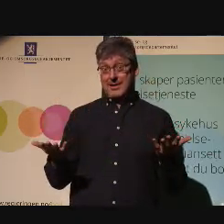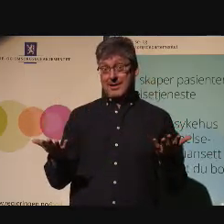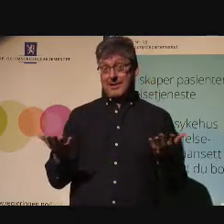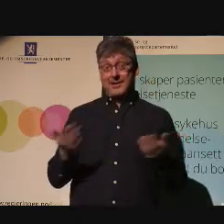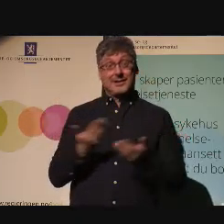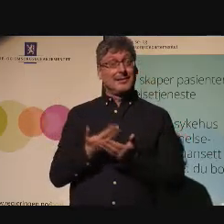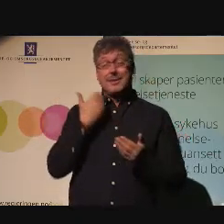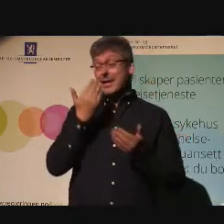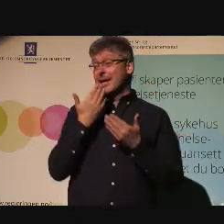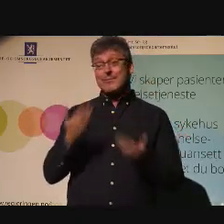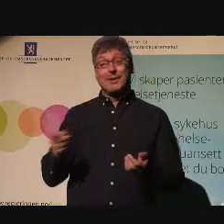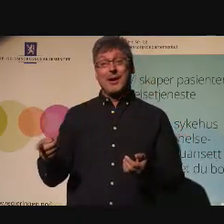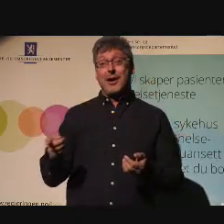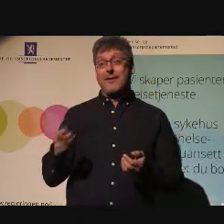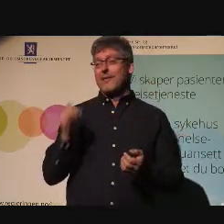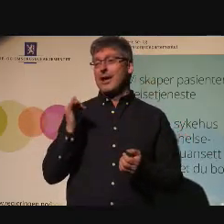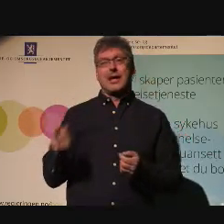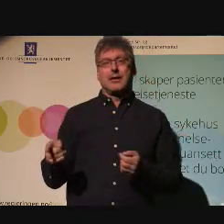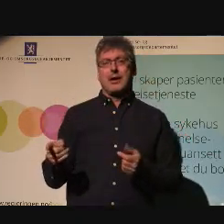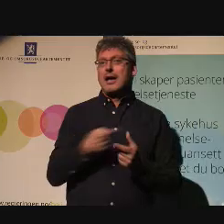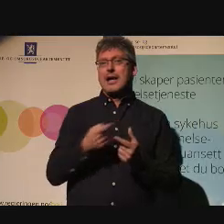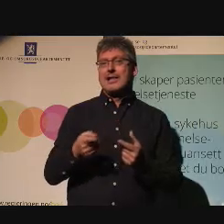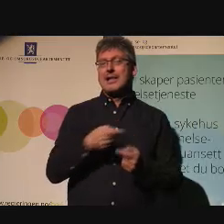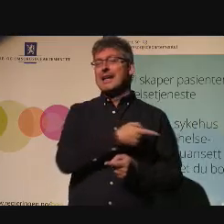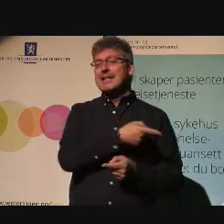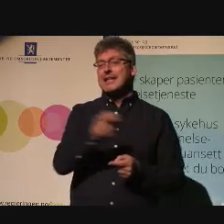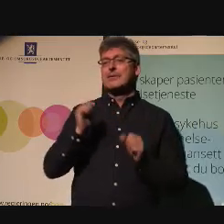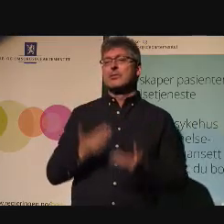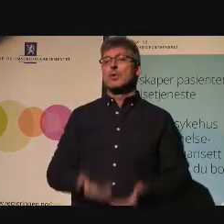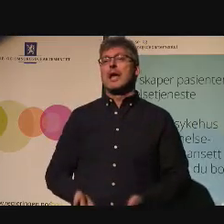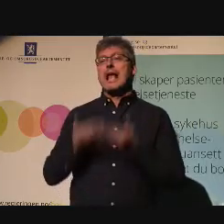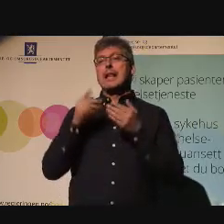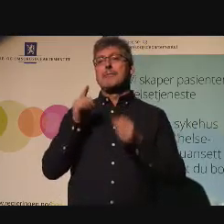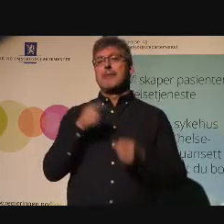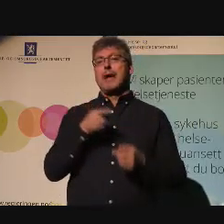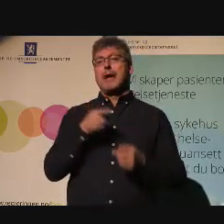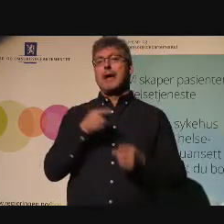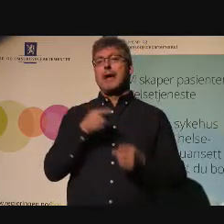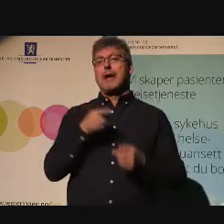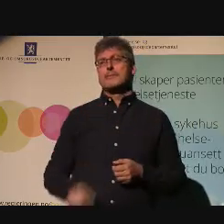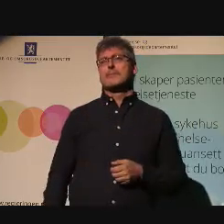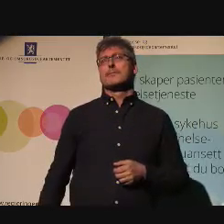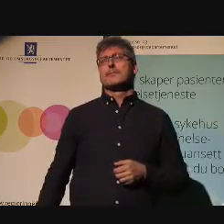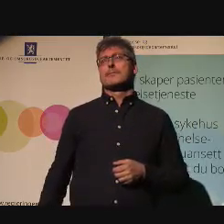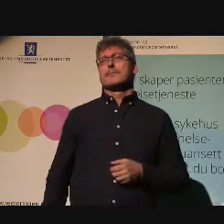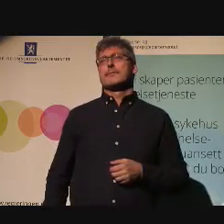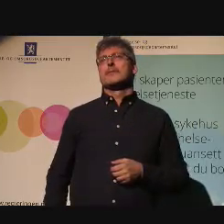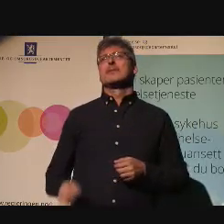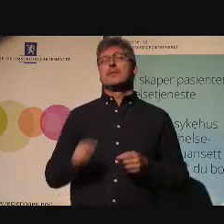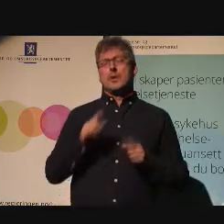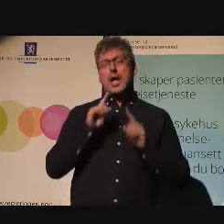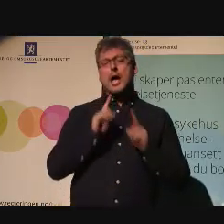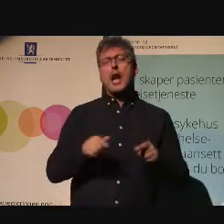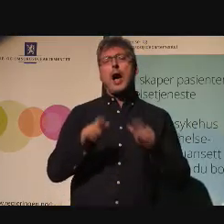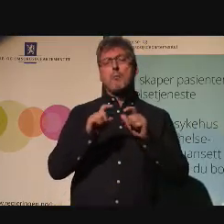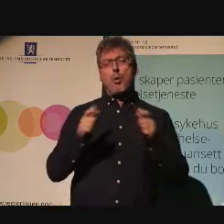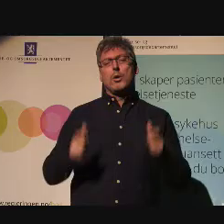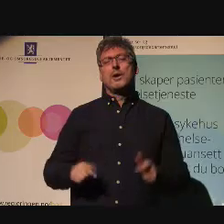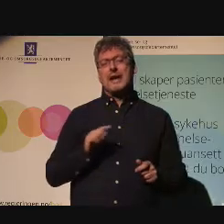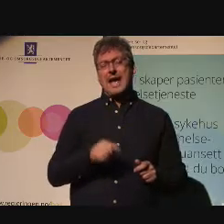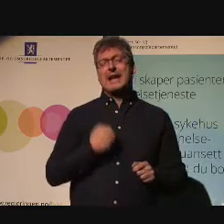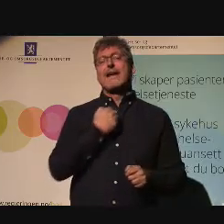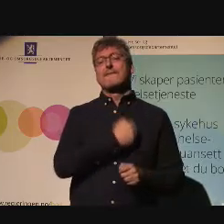for Ida eller for de som skulle hjelpe henne. Så rapporten den er vond lesning, men den